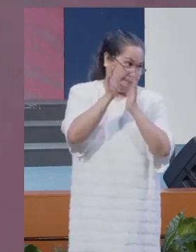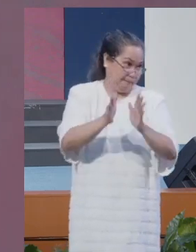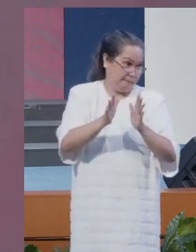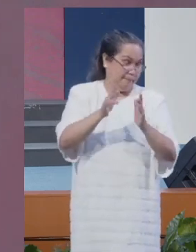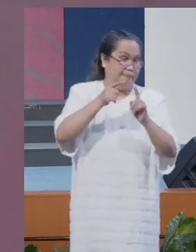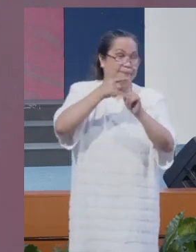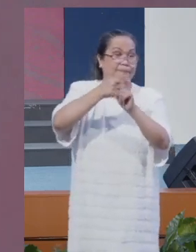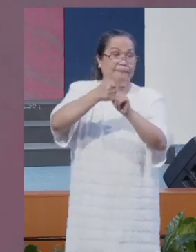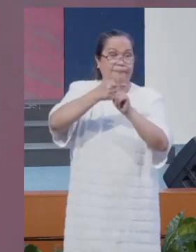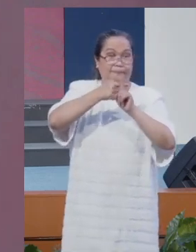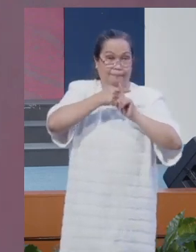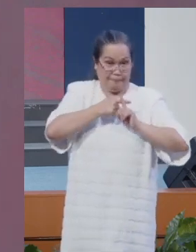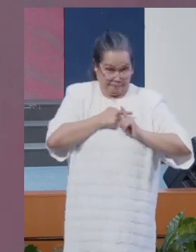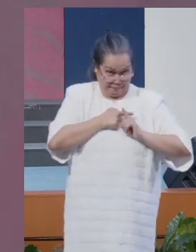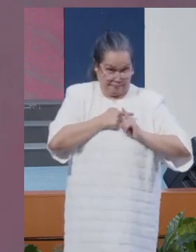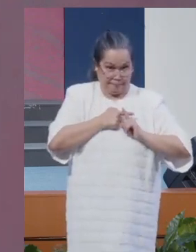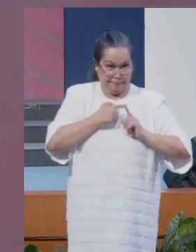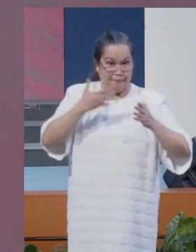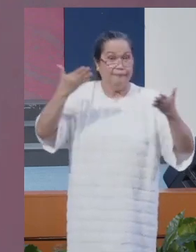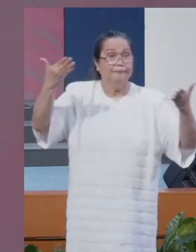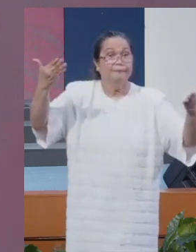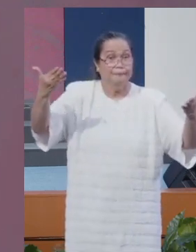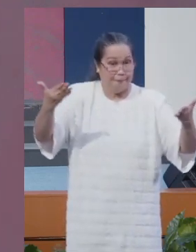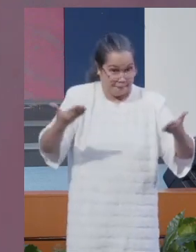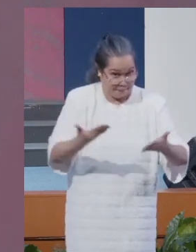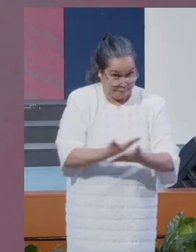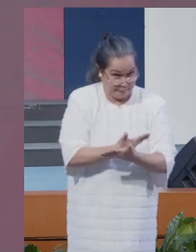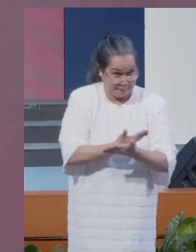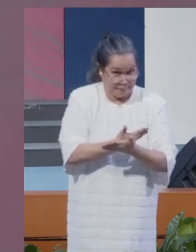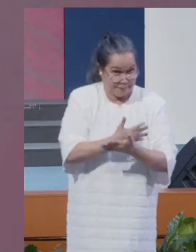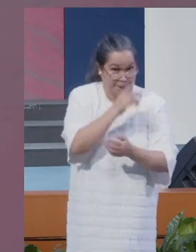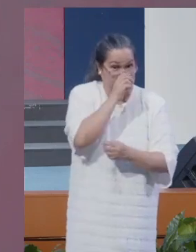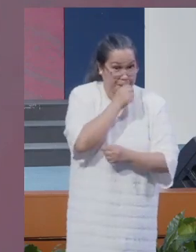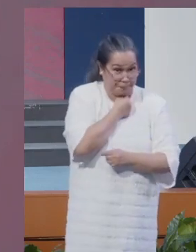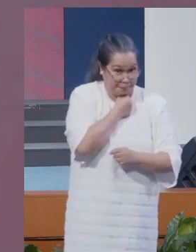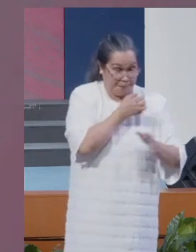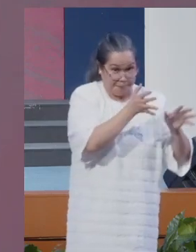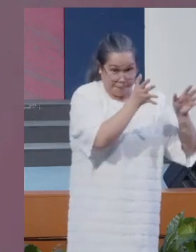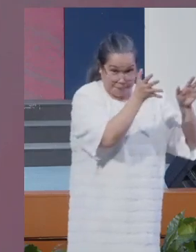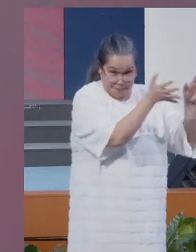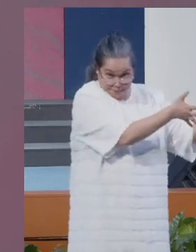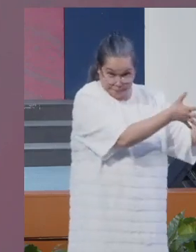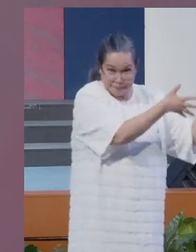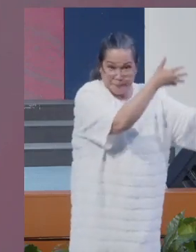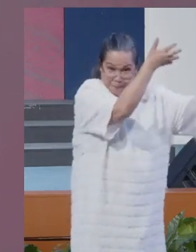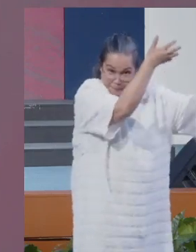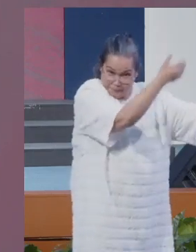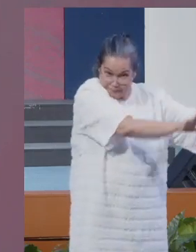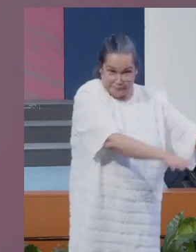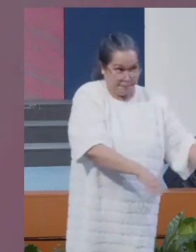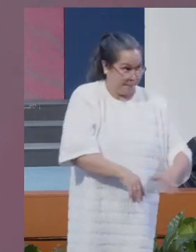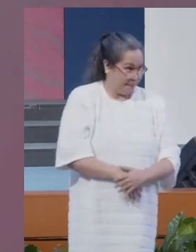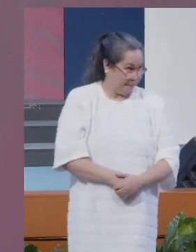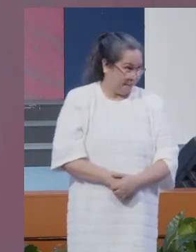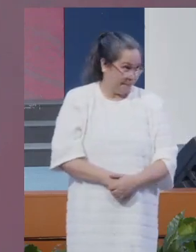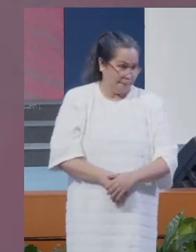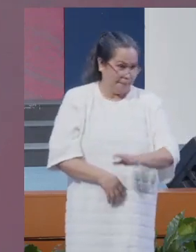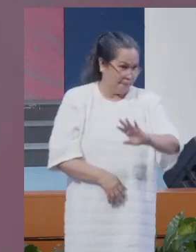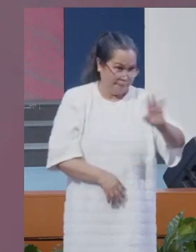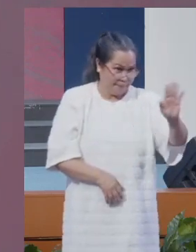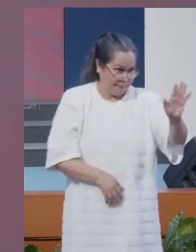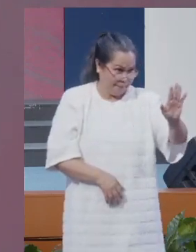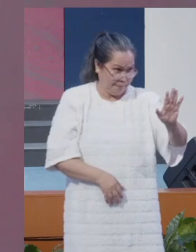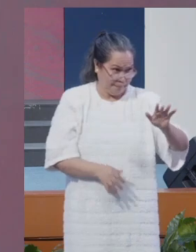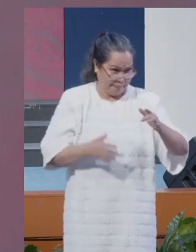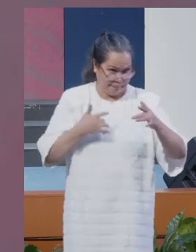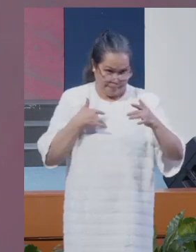Ito ang bago. Ang luma ay wala na. Huwag na kayong mag-atubili